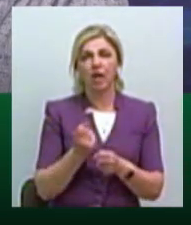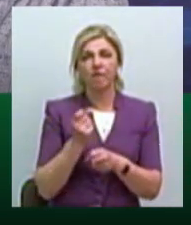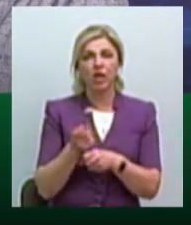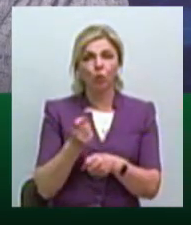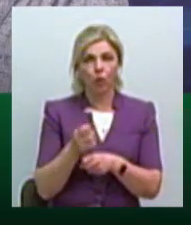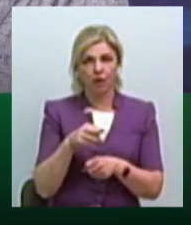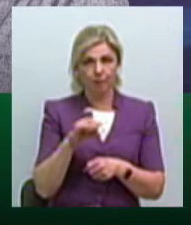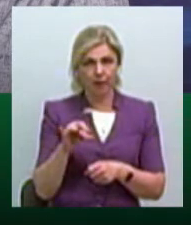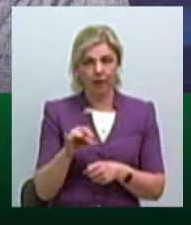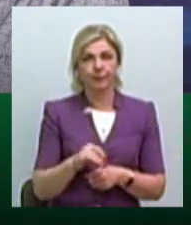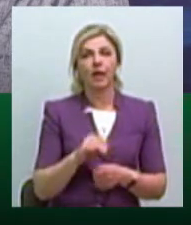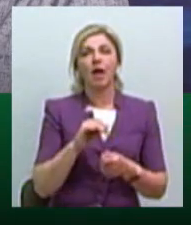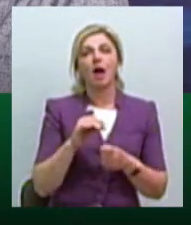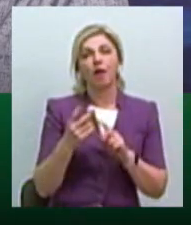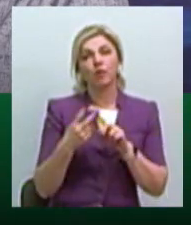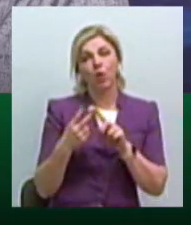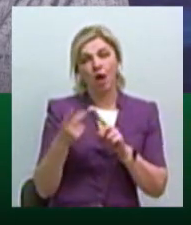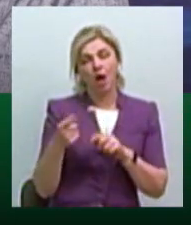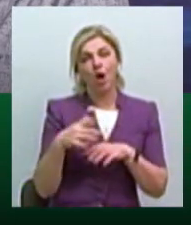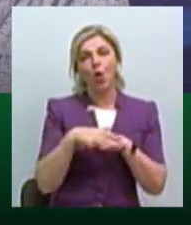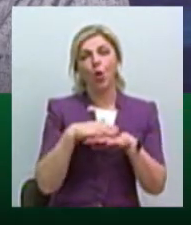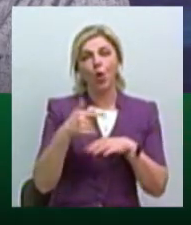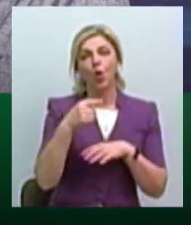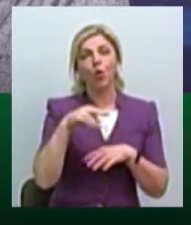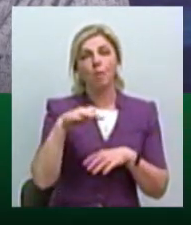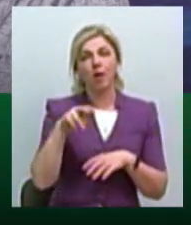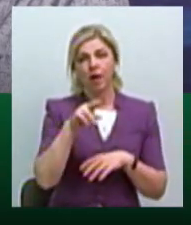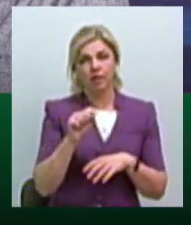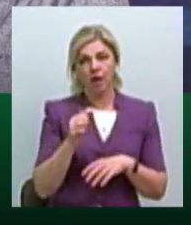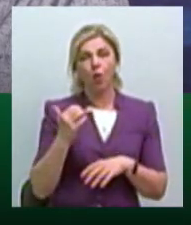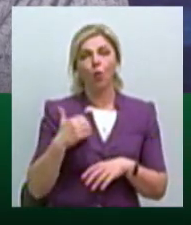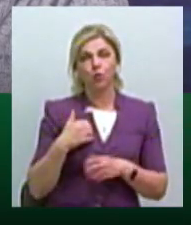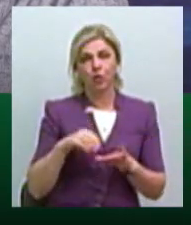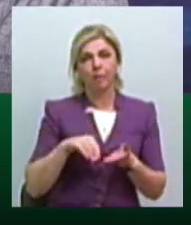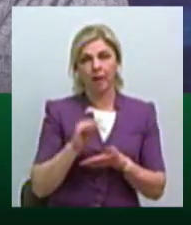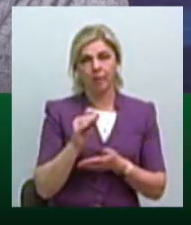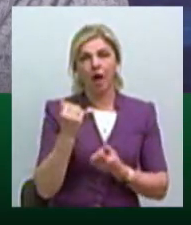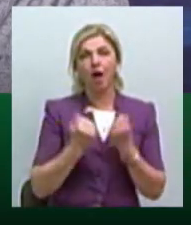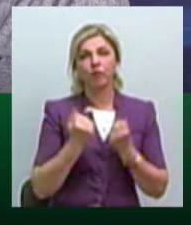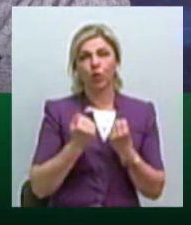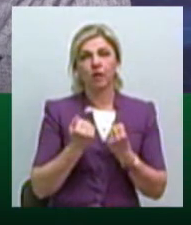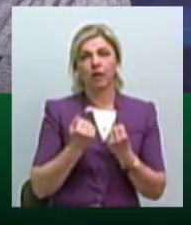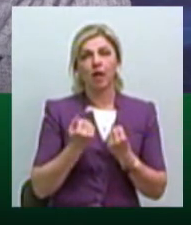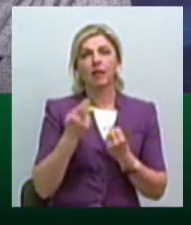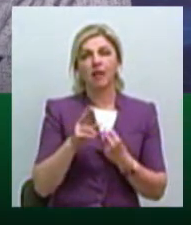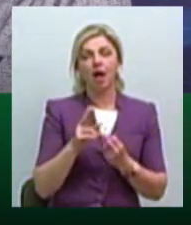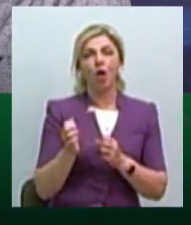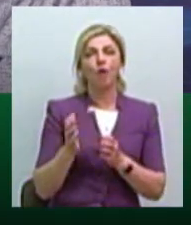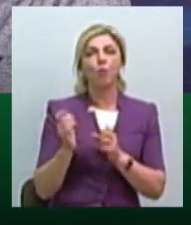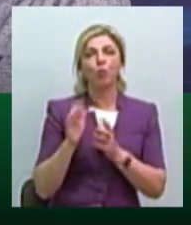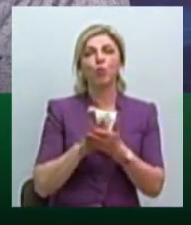Кам'яномостівська громада хоче придбати автомобіль для вивозу сміття.